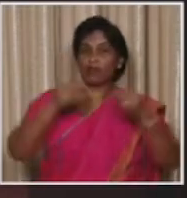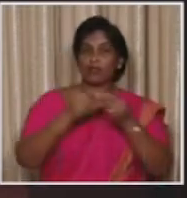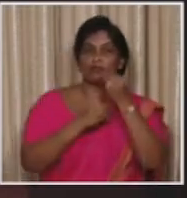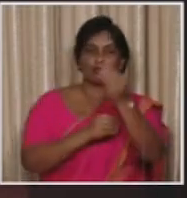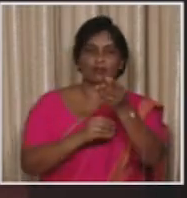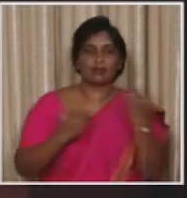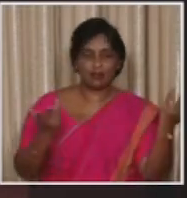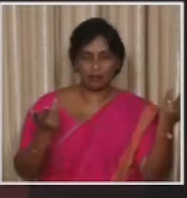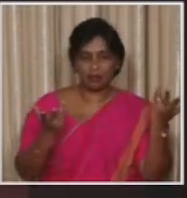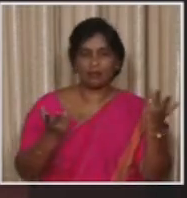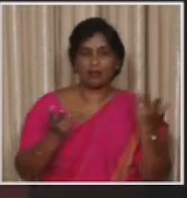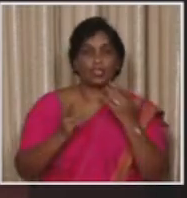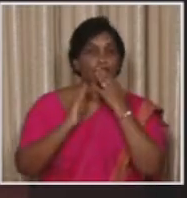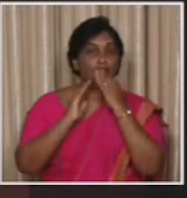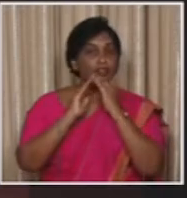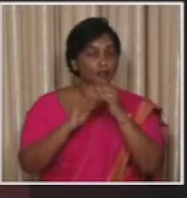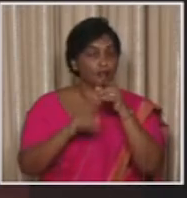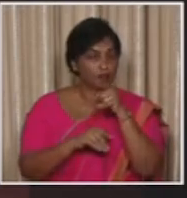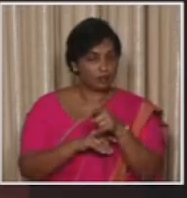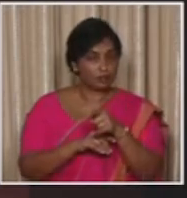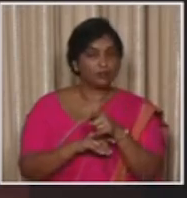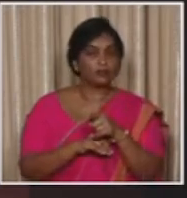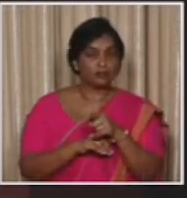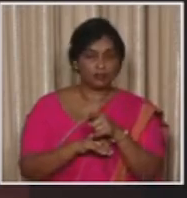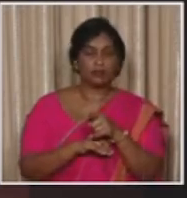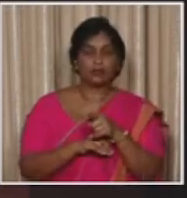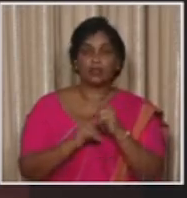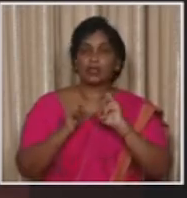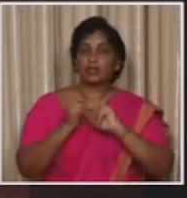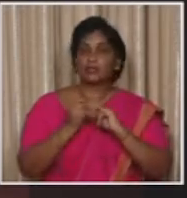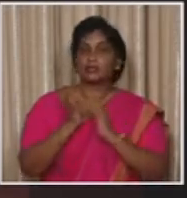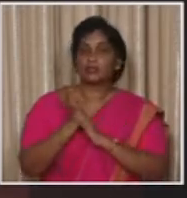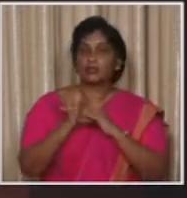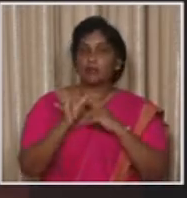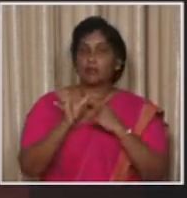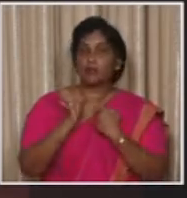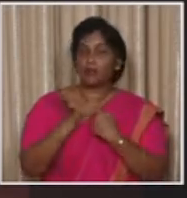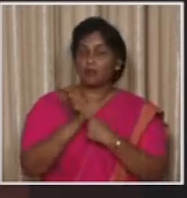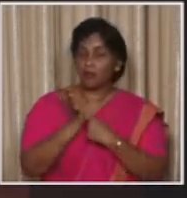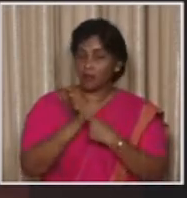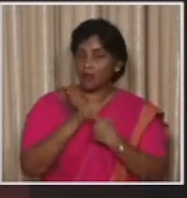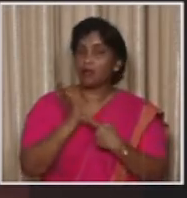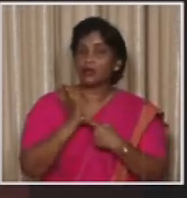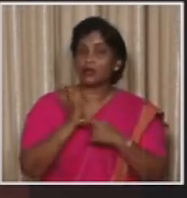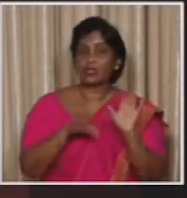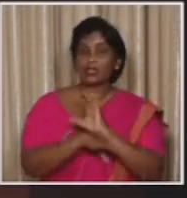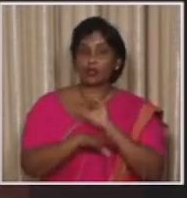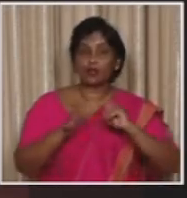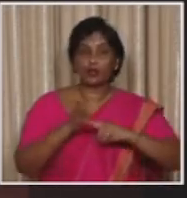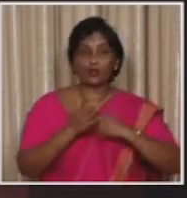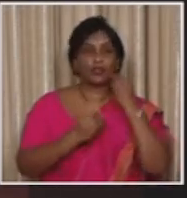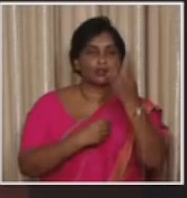ස්මාර්ට් එකට පාසලකට ස්මාර්ට් කම්පියුටර් උපකරණ දෙන්න බැරි ආණ්ඩුවක්.